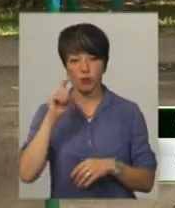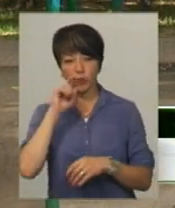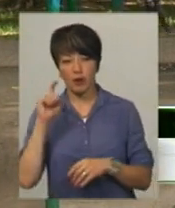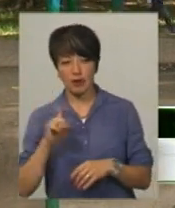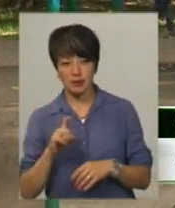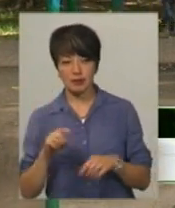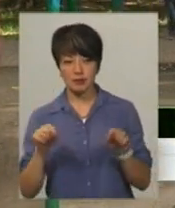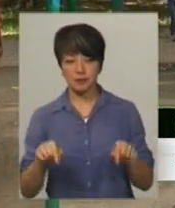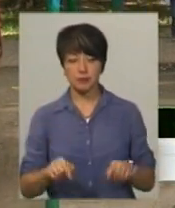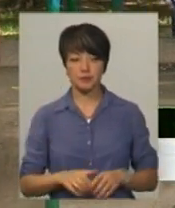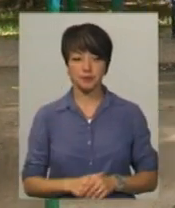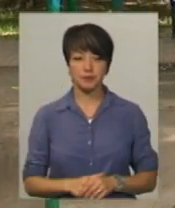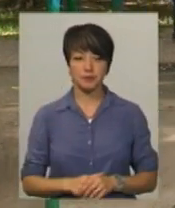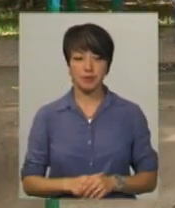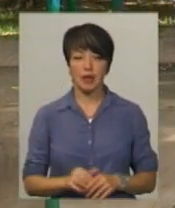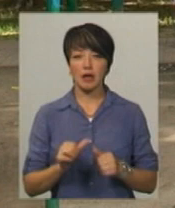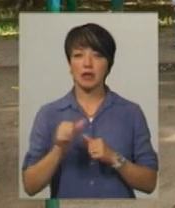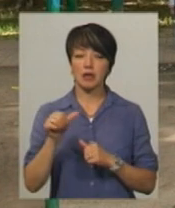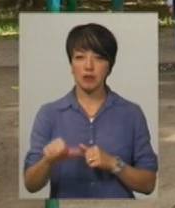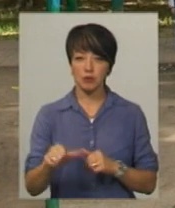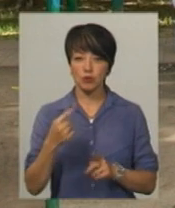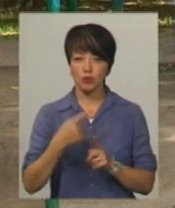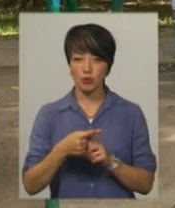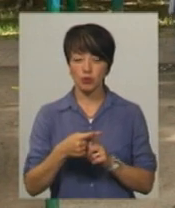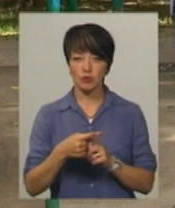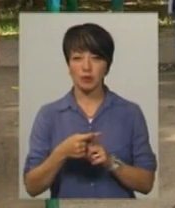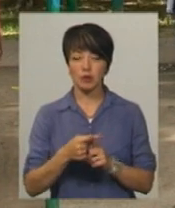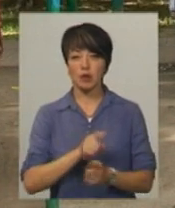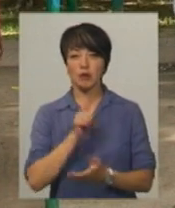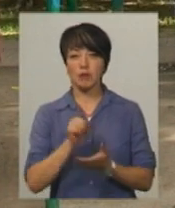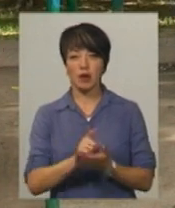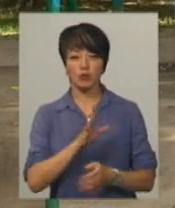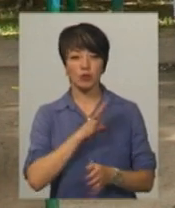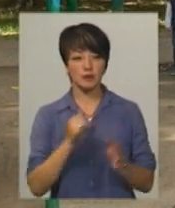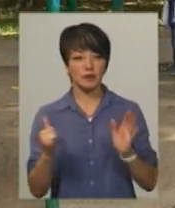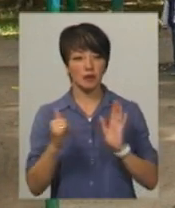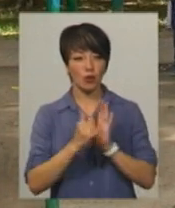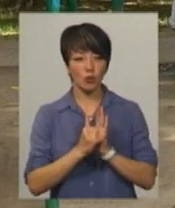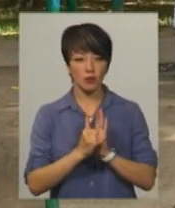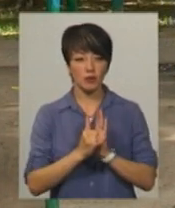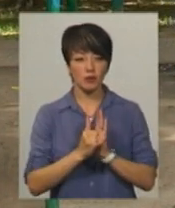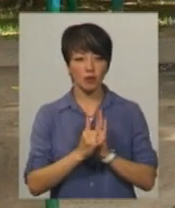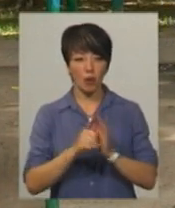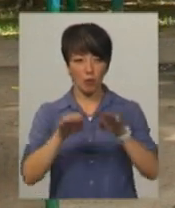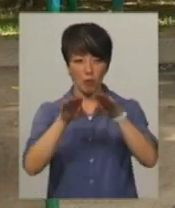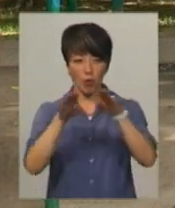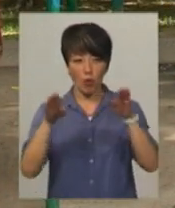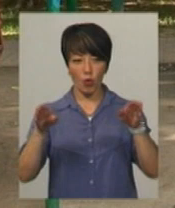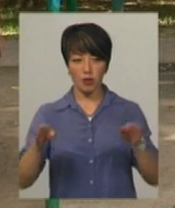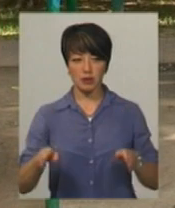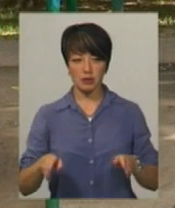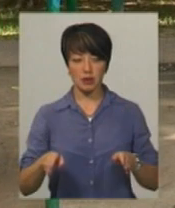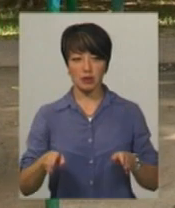українських. Крім того, має бути встановлено покриття з